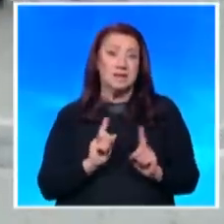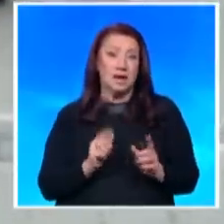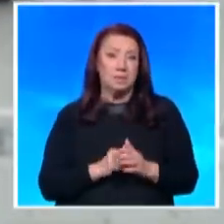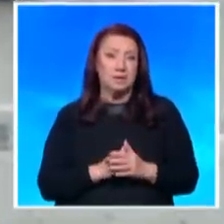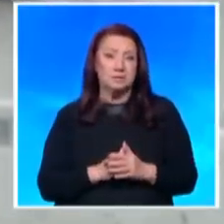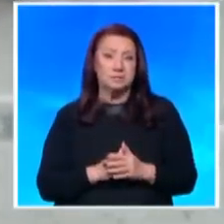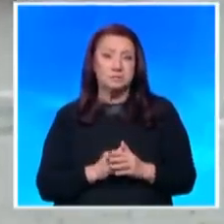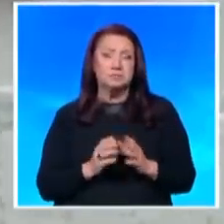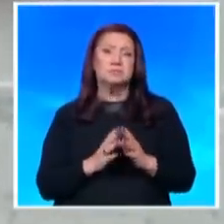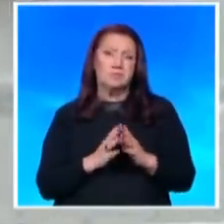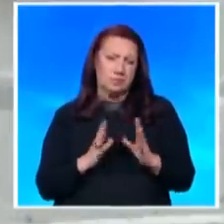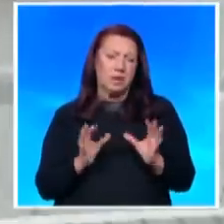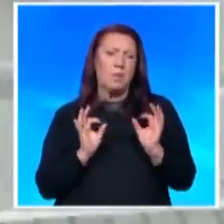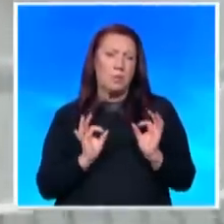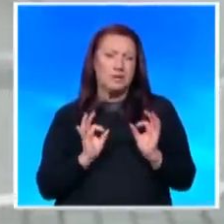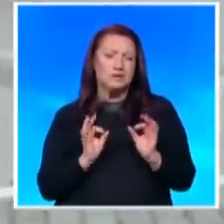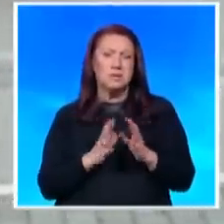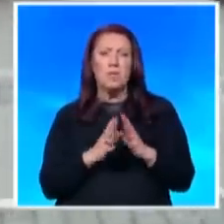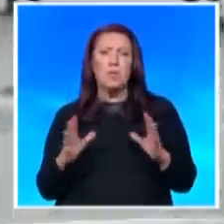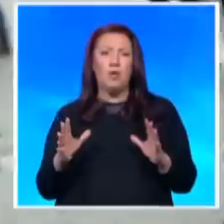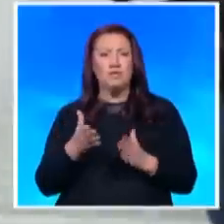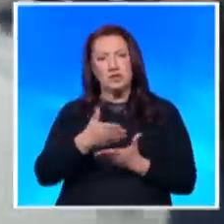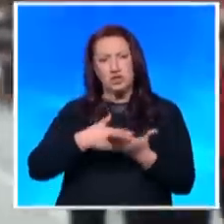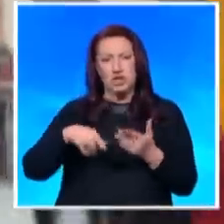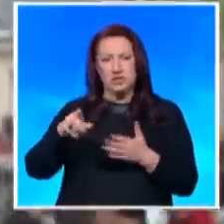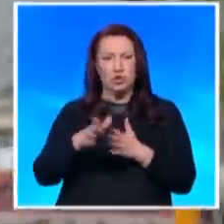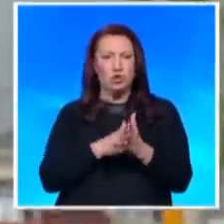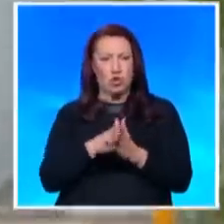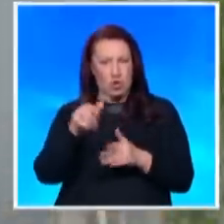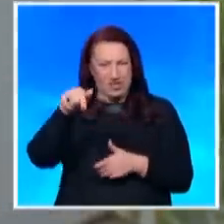Традиционно по-голямата част от хората тук в Късан Паша гласуват за Ердоган.